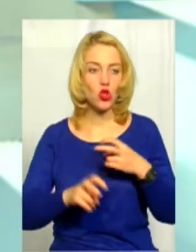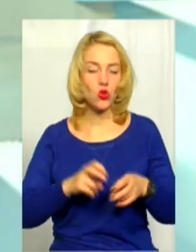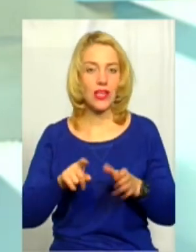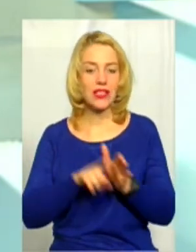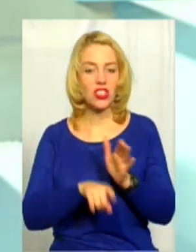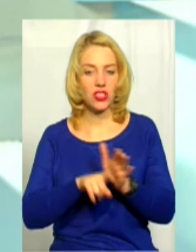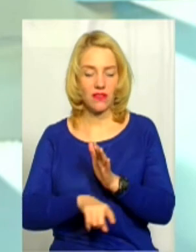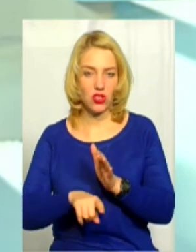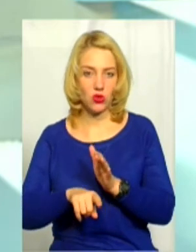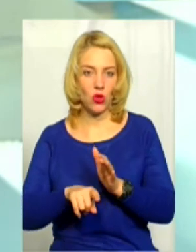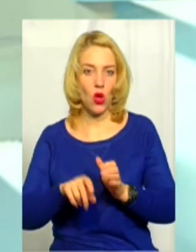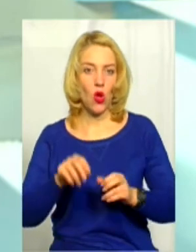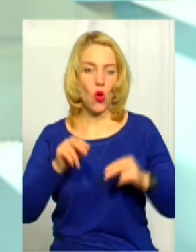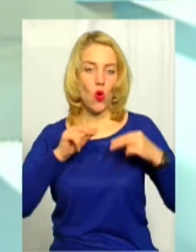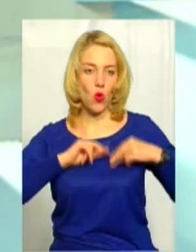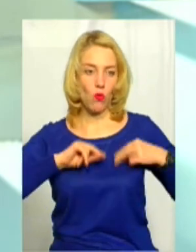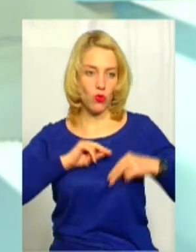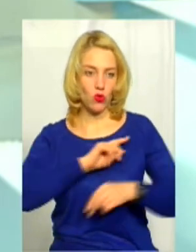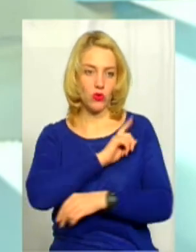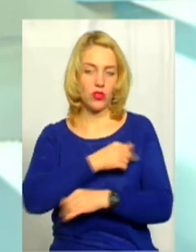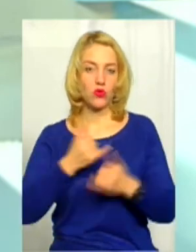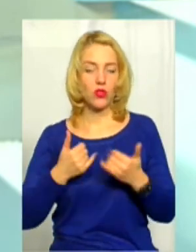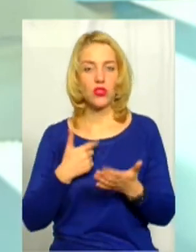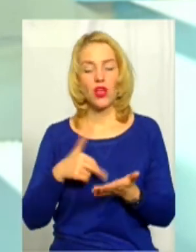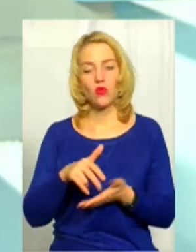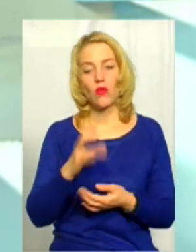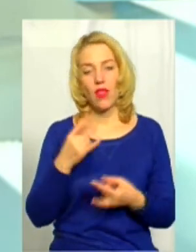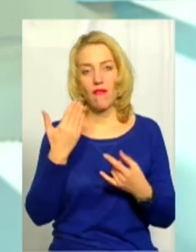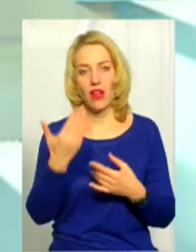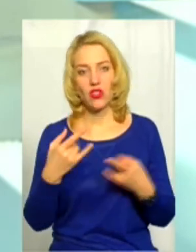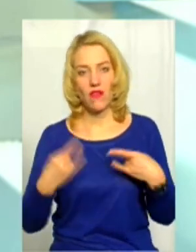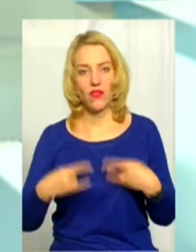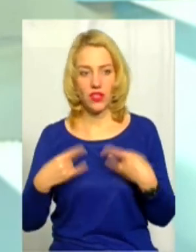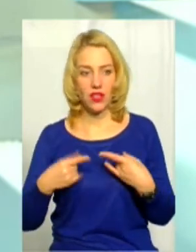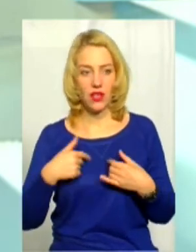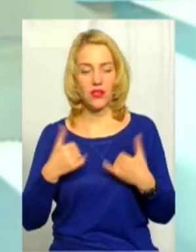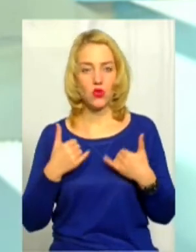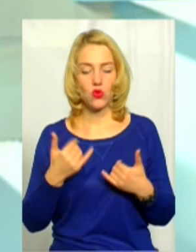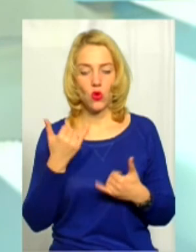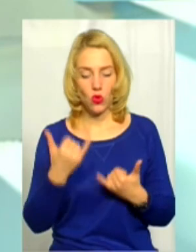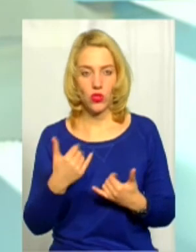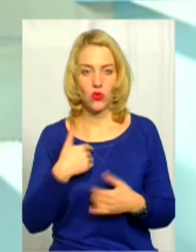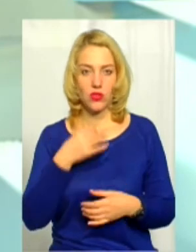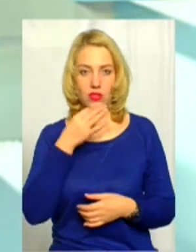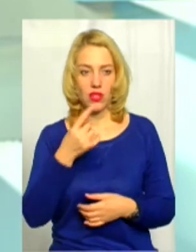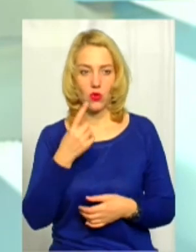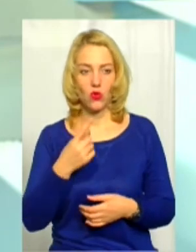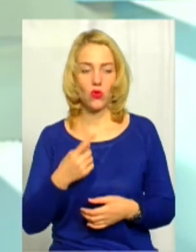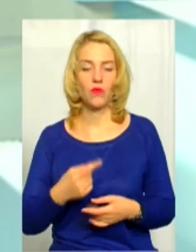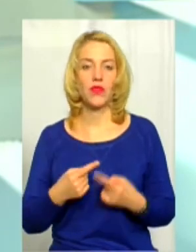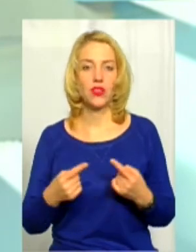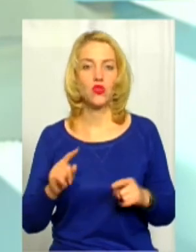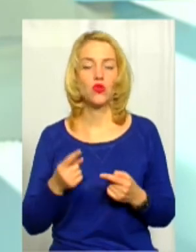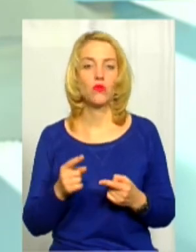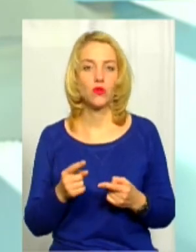робочу силу. Я от сьогодні, йдучи до вас на ефір, я сьогодні хотіла сказати одну річ. От скажіть, будь